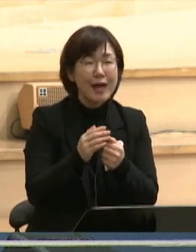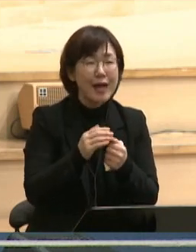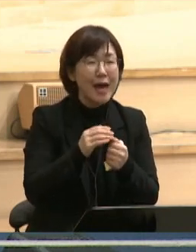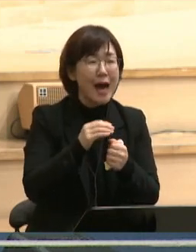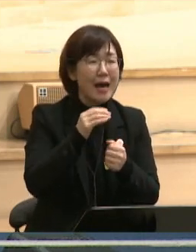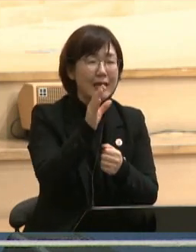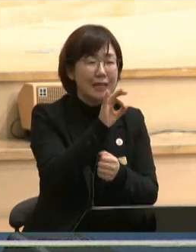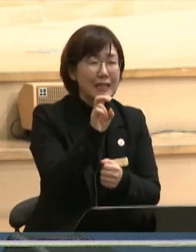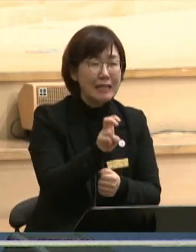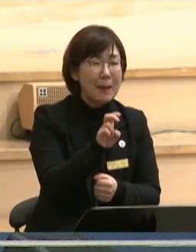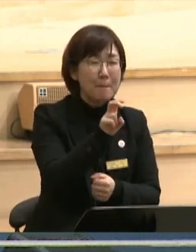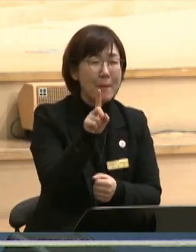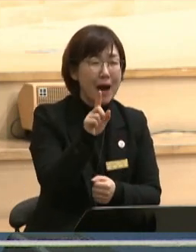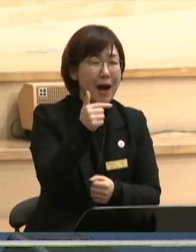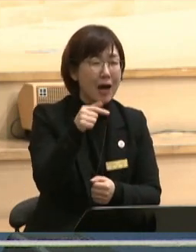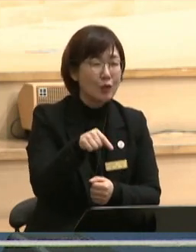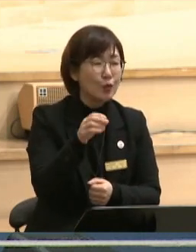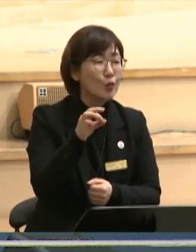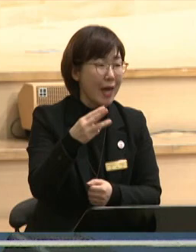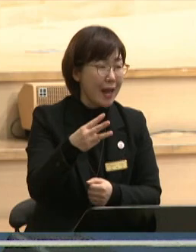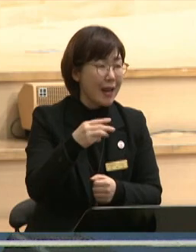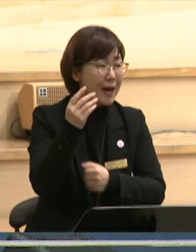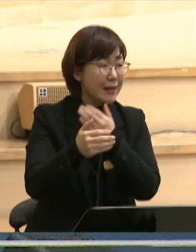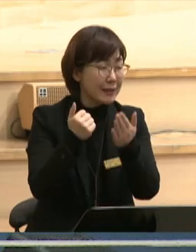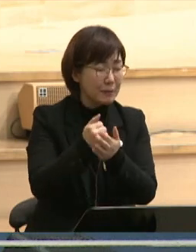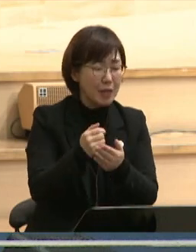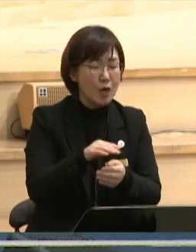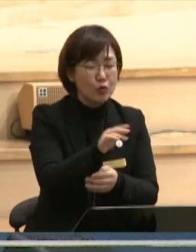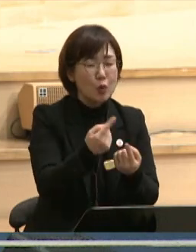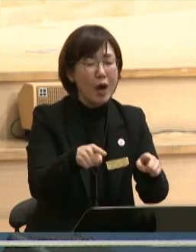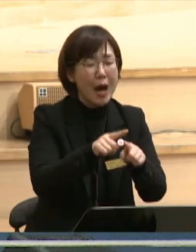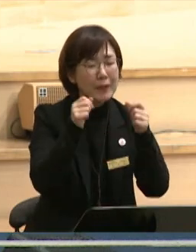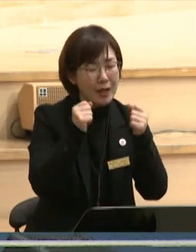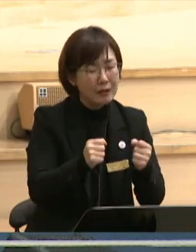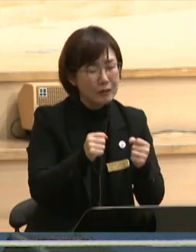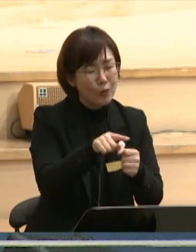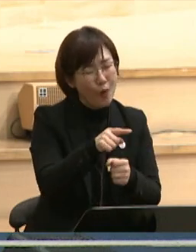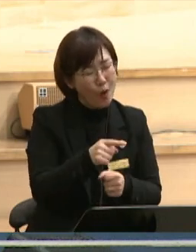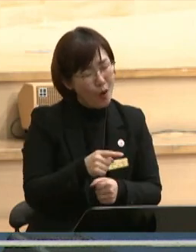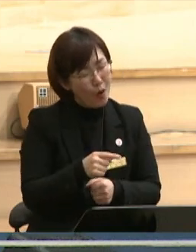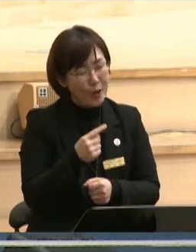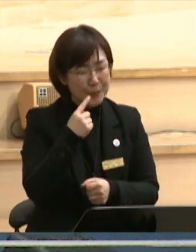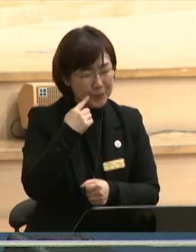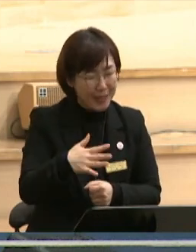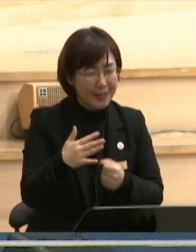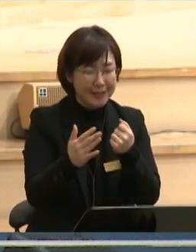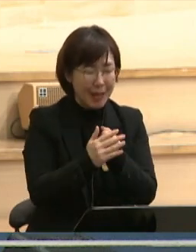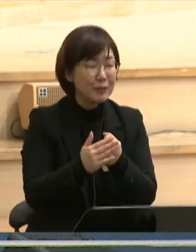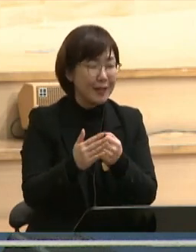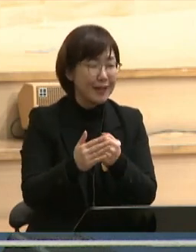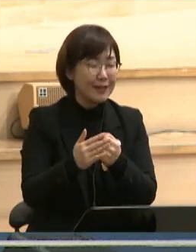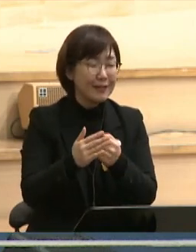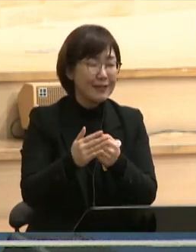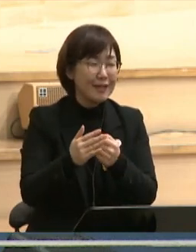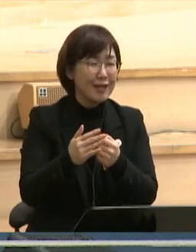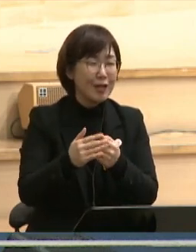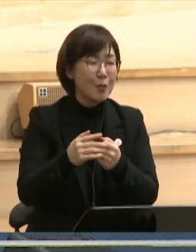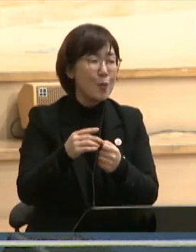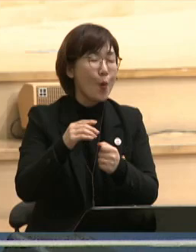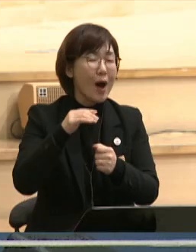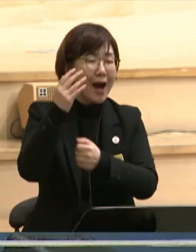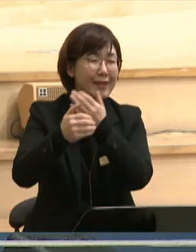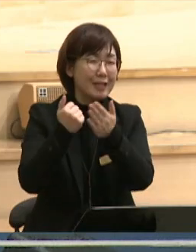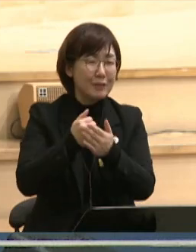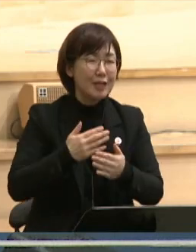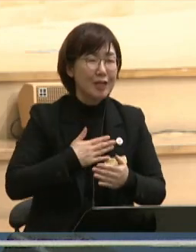하나님이 함께 계시는 것으로 만족하지 않아서 우리를 당신의 몸으로